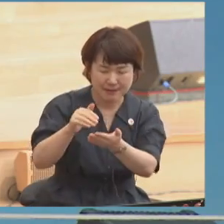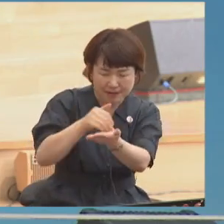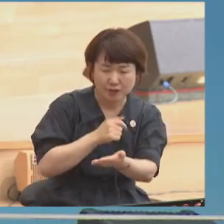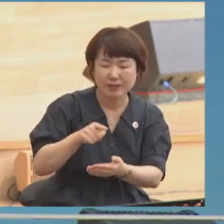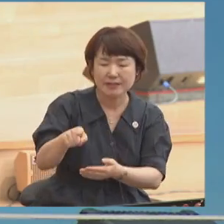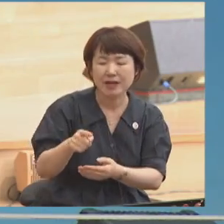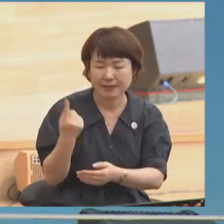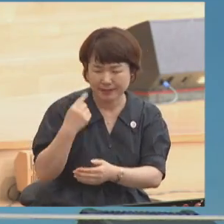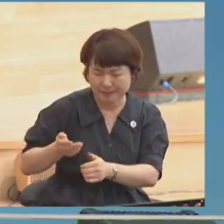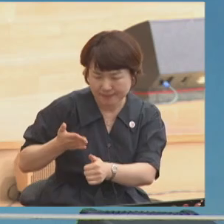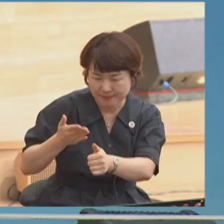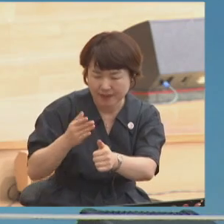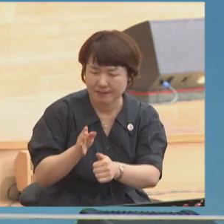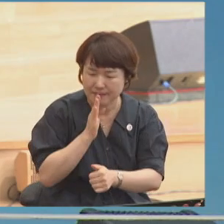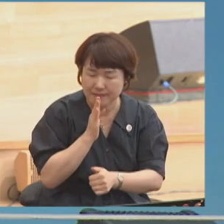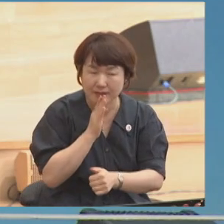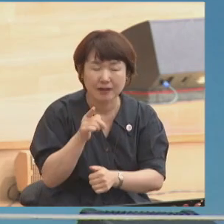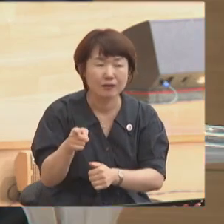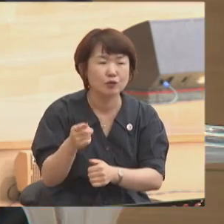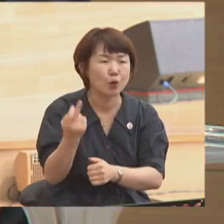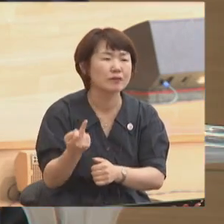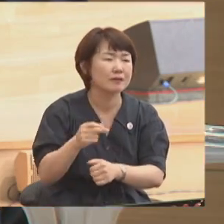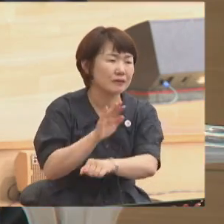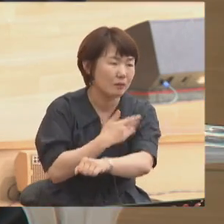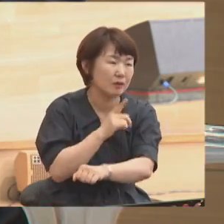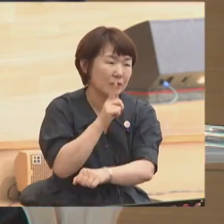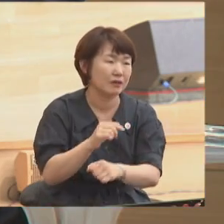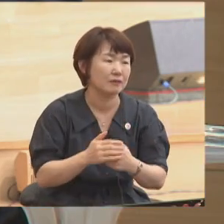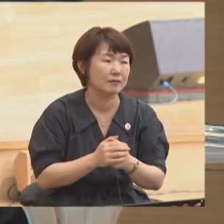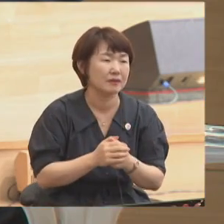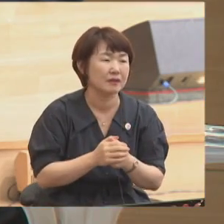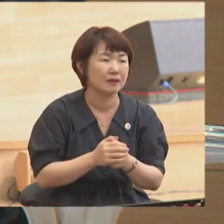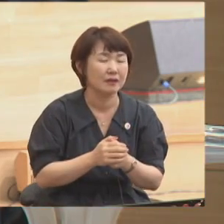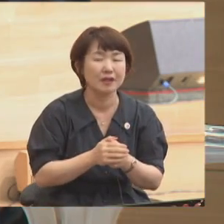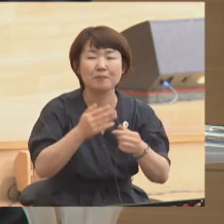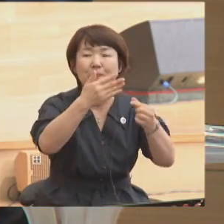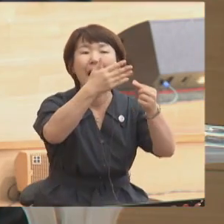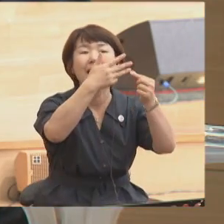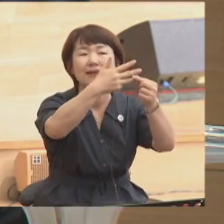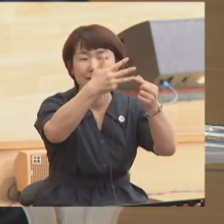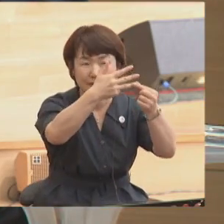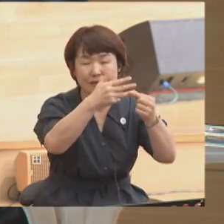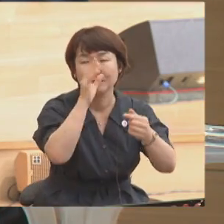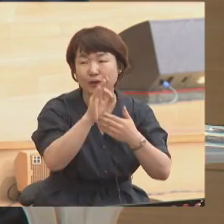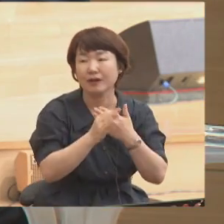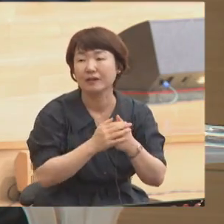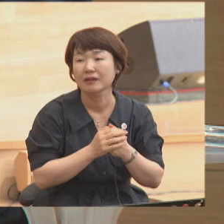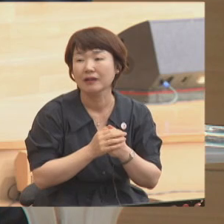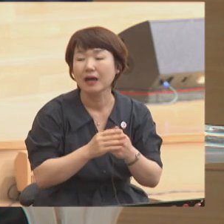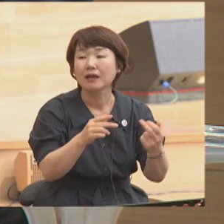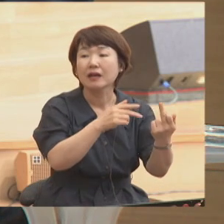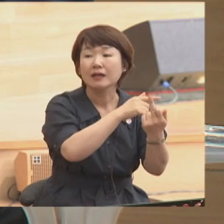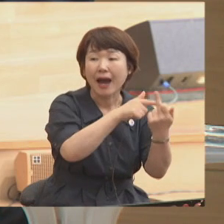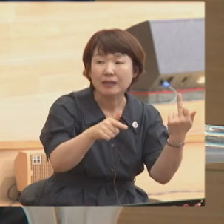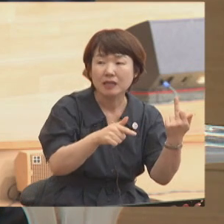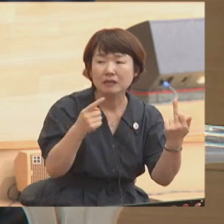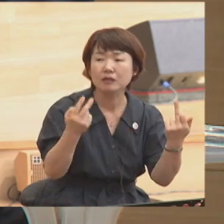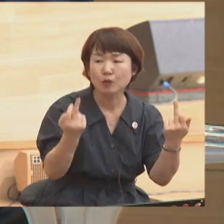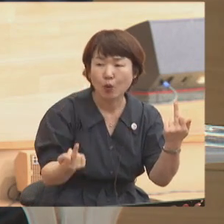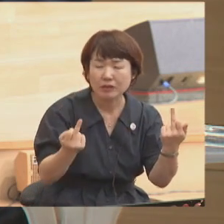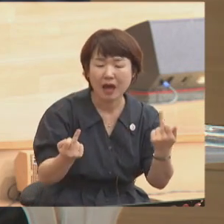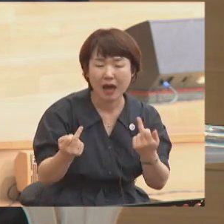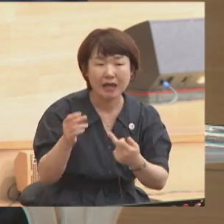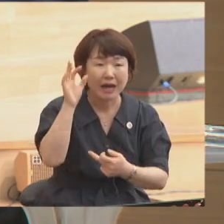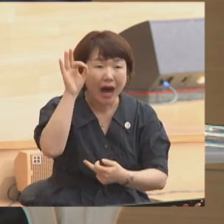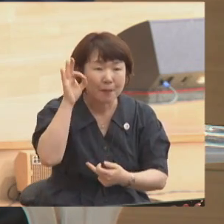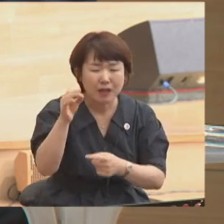한 거 아니냐라는 거예요. 그래서 여러분 8절에 보면 이렇게 한번 볼까요? 8절 가인이 시작. 가인이 그의 아우